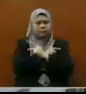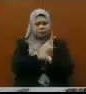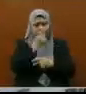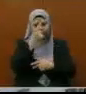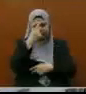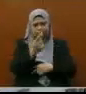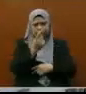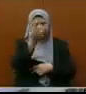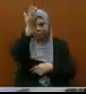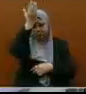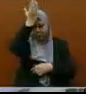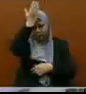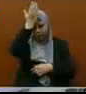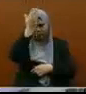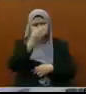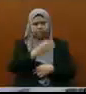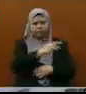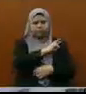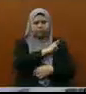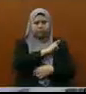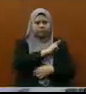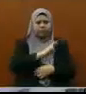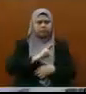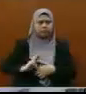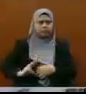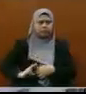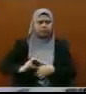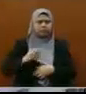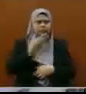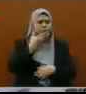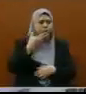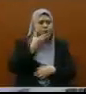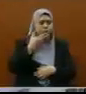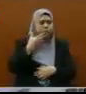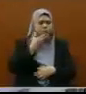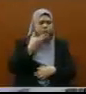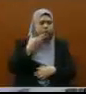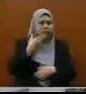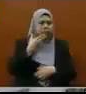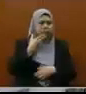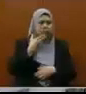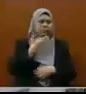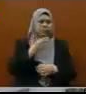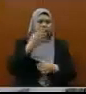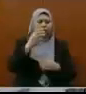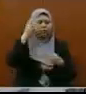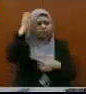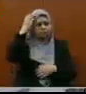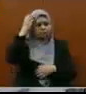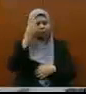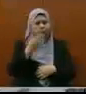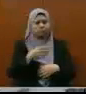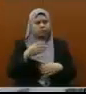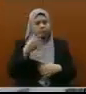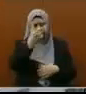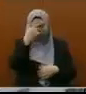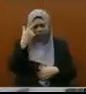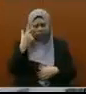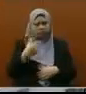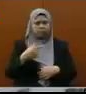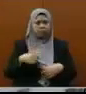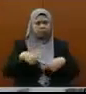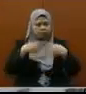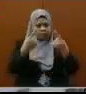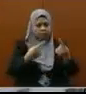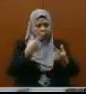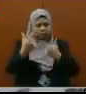Sultan Sharafuddin Idris Shah, Raja Muda Selangor yang telah mencemar duli melawat daerah Sabak Bernam dan juga